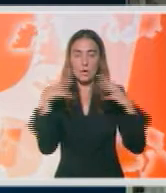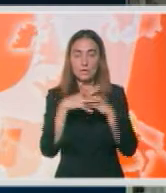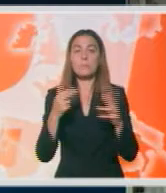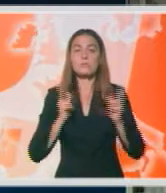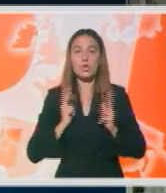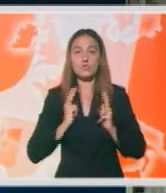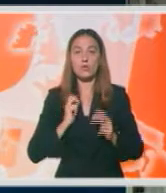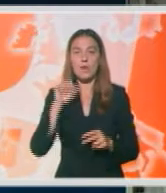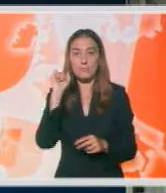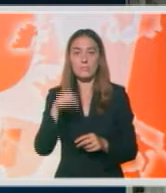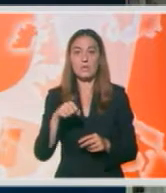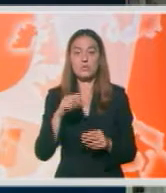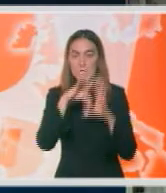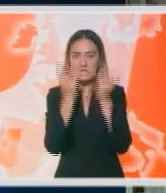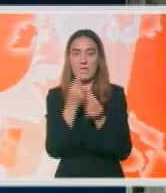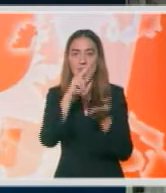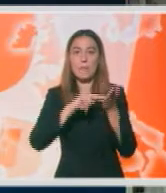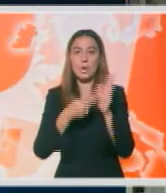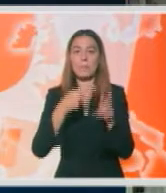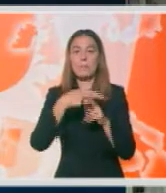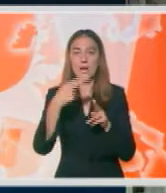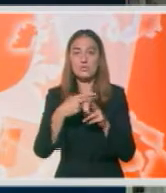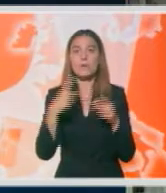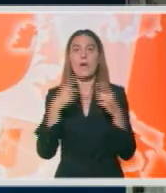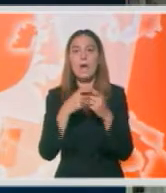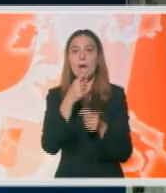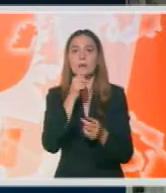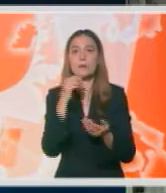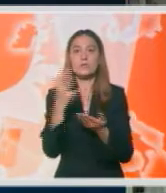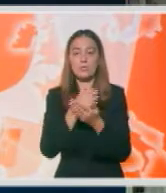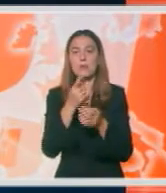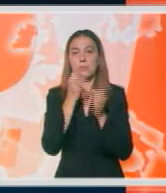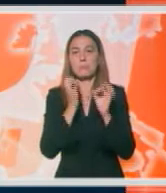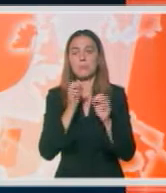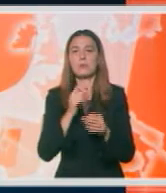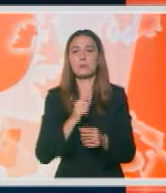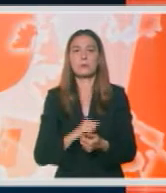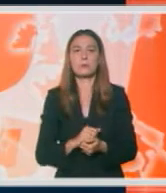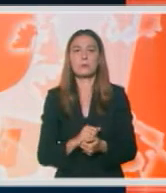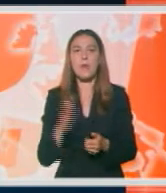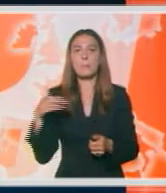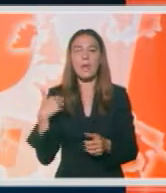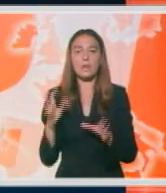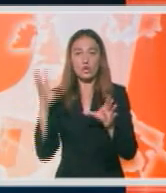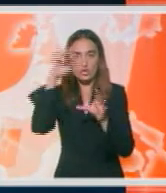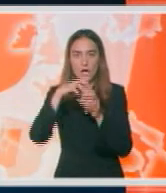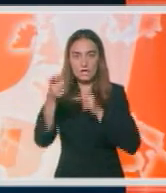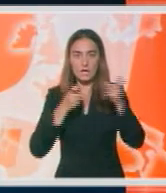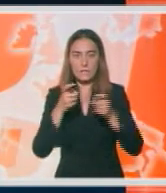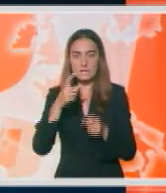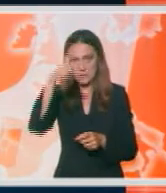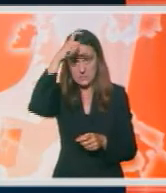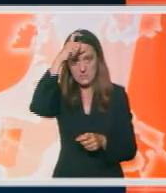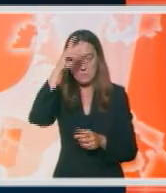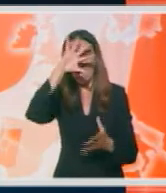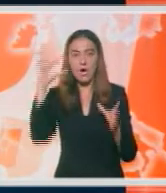očekujem da ćemo sve te probleme rešavati, a da će kvalitet ipak doći da izražava. Mlada košarkaška reprezentacija